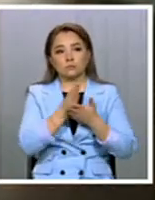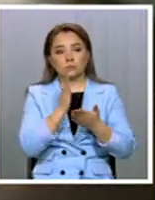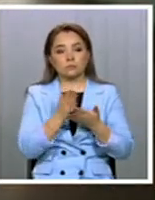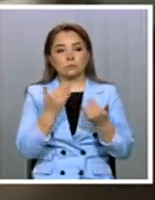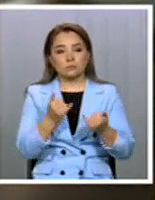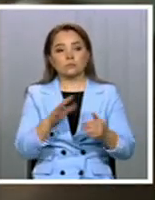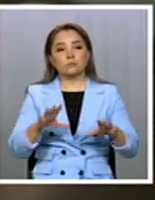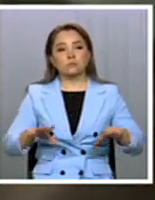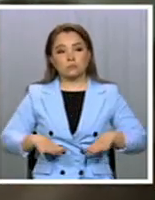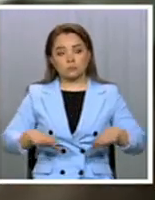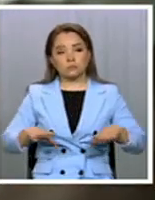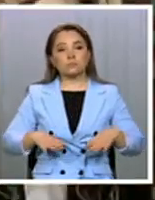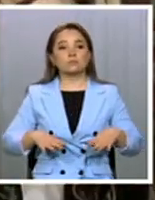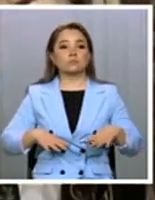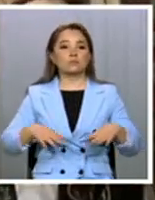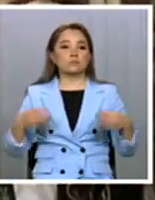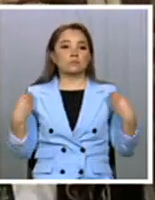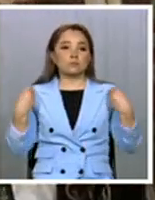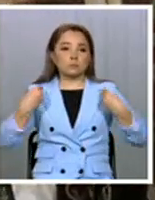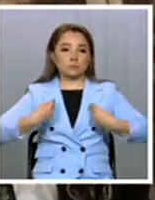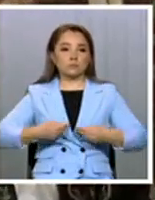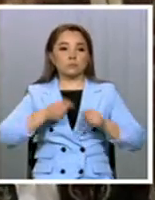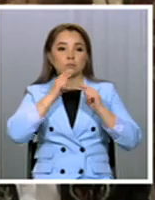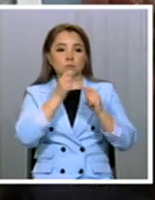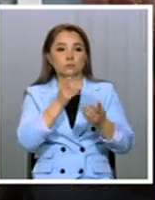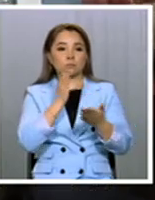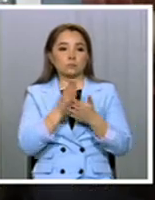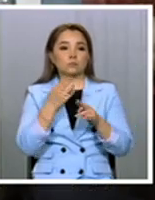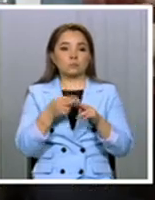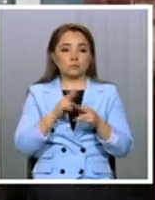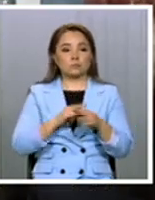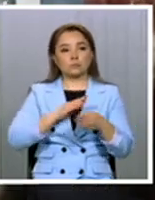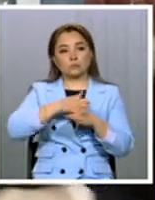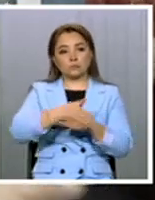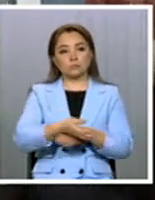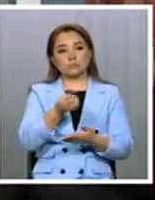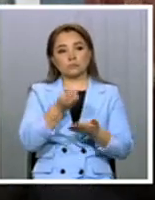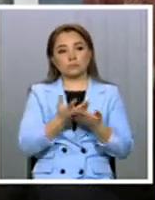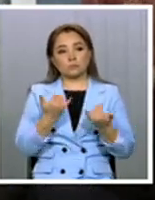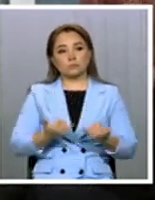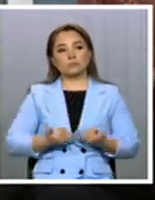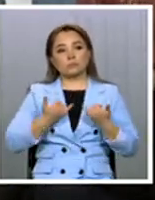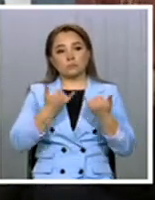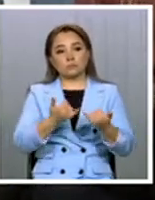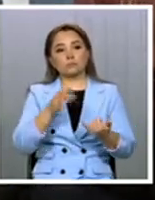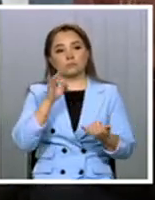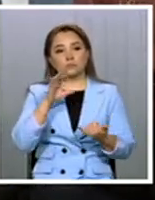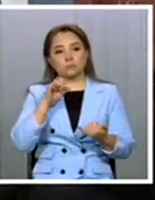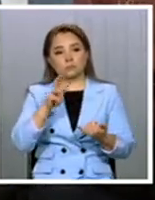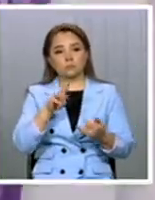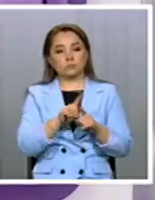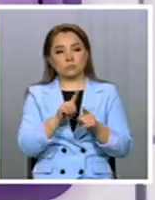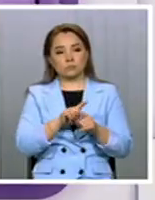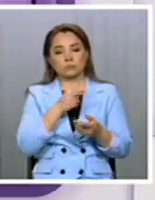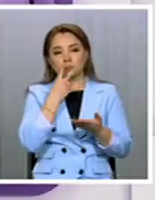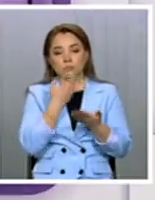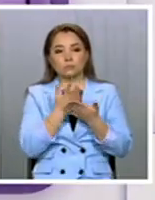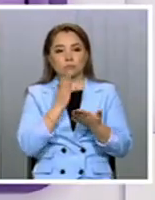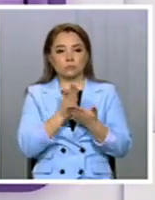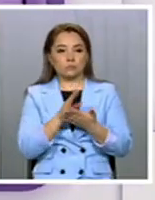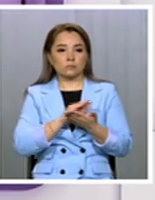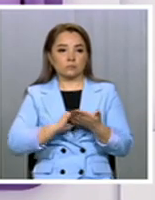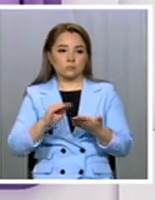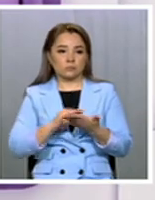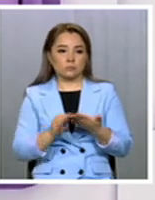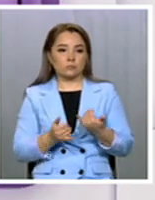ат шапан айып бергізген. Жоғарыда айтқанымыздай, қонаққа деген мұндай құрметтің бірі ислам дінінде де жатыр.